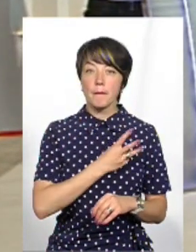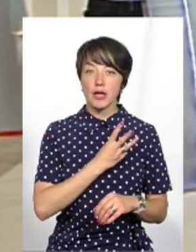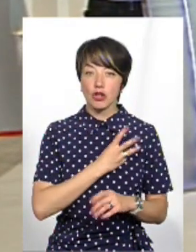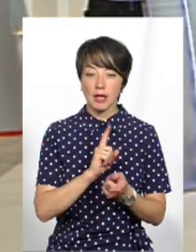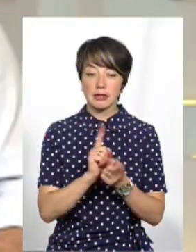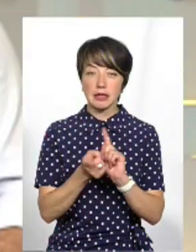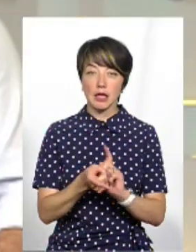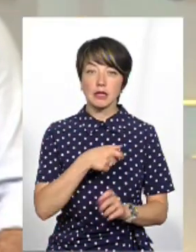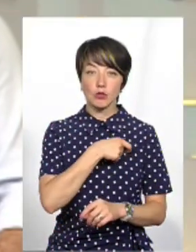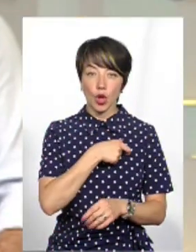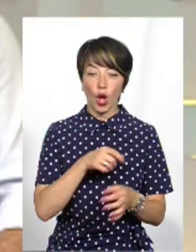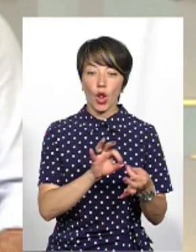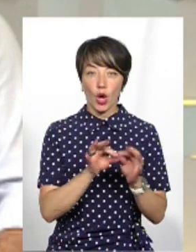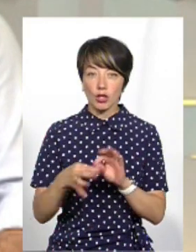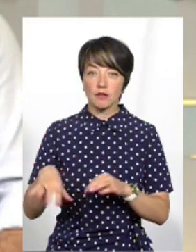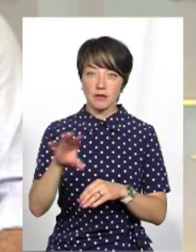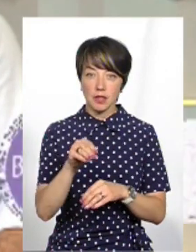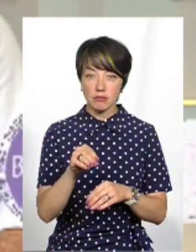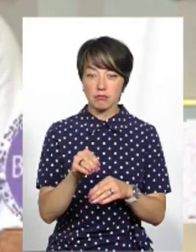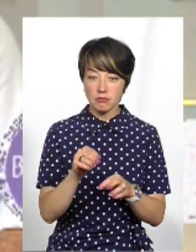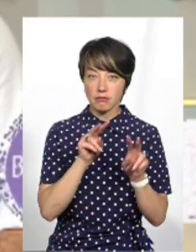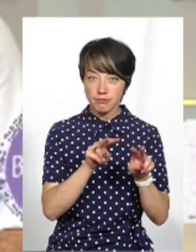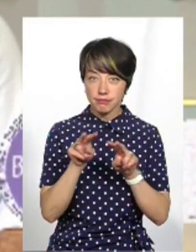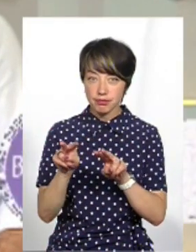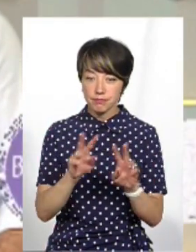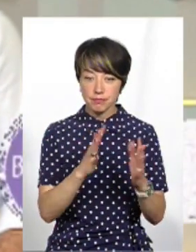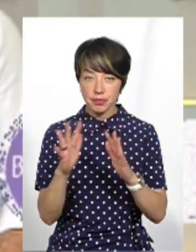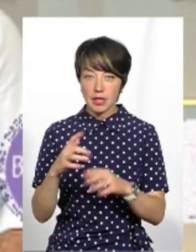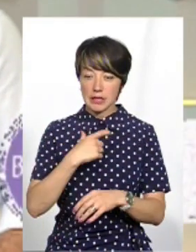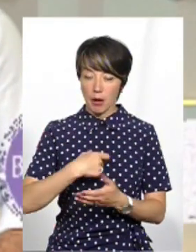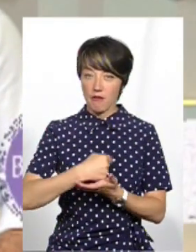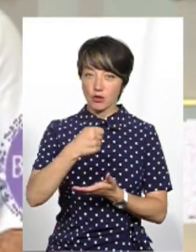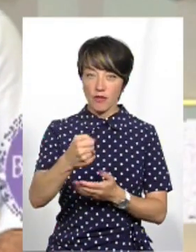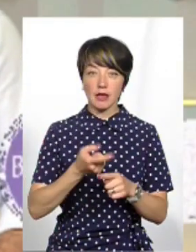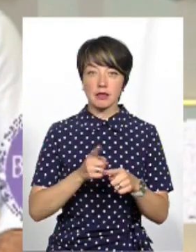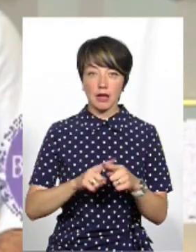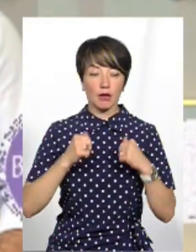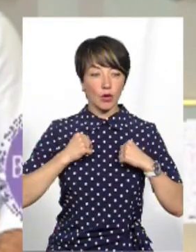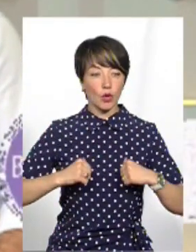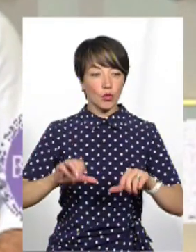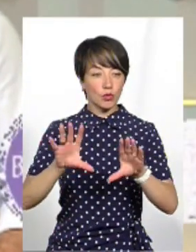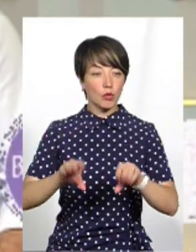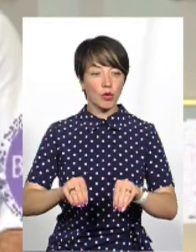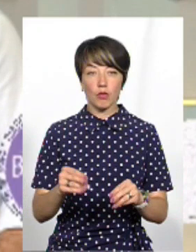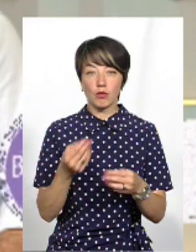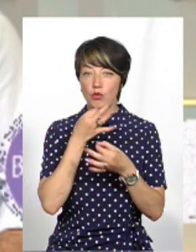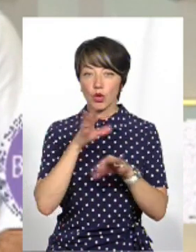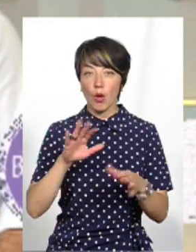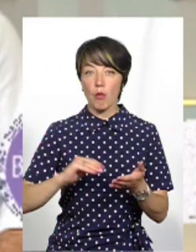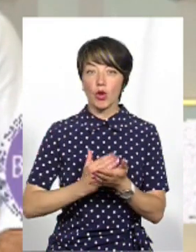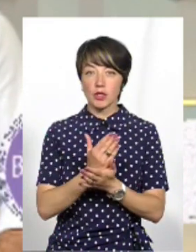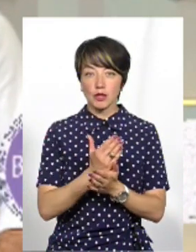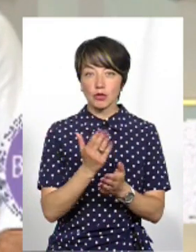бажання стати депутатом. Логічно, всі тримають руку на пульсі. І зрозуміло, що самовисування – це убезпечує від будь-яких таких